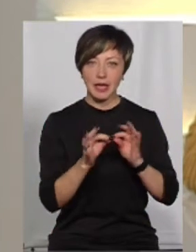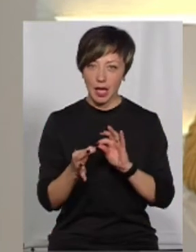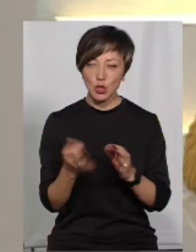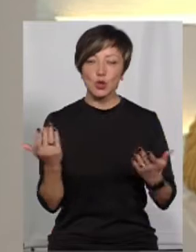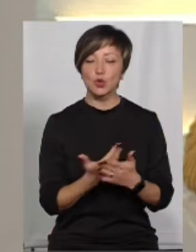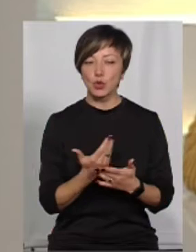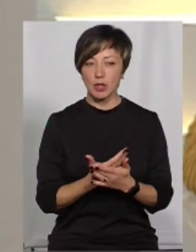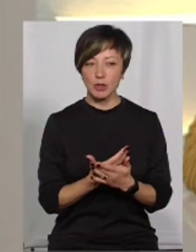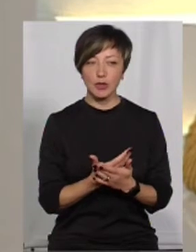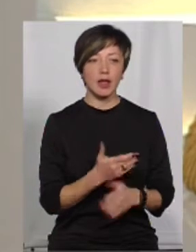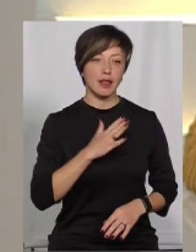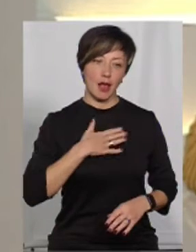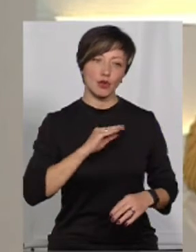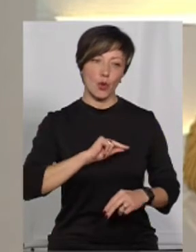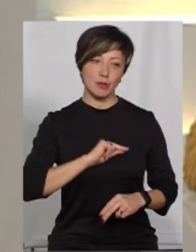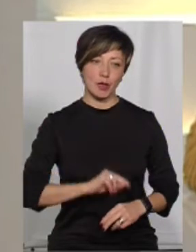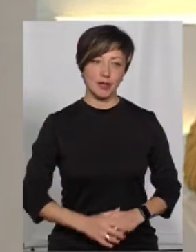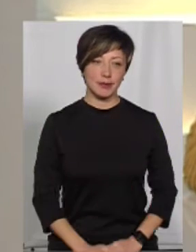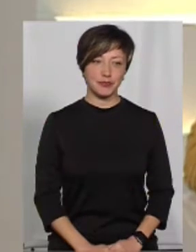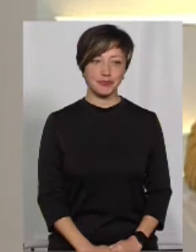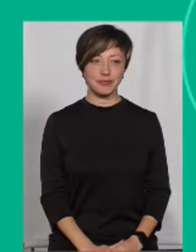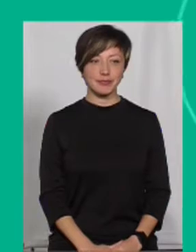детальніше із сюжету Тетяни Ворожцової.